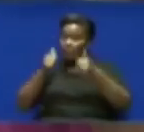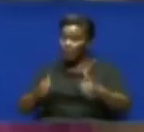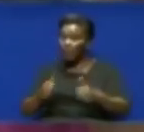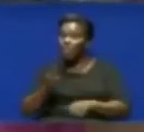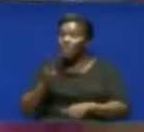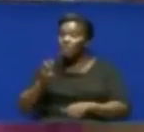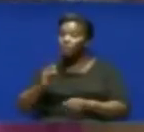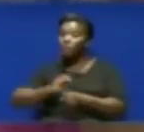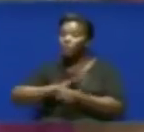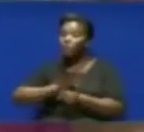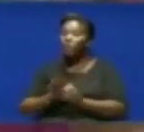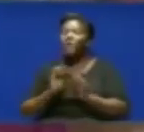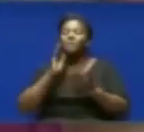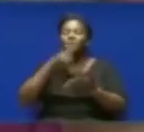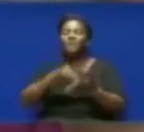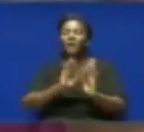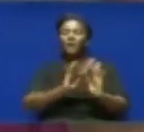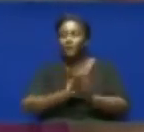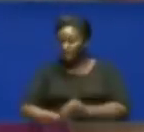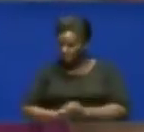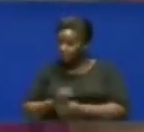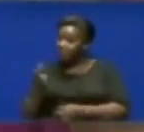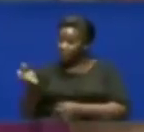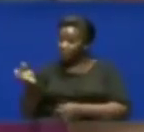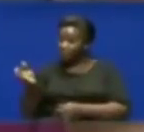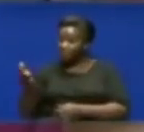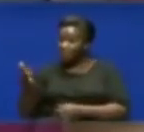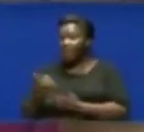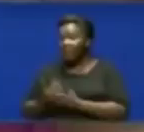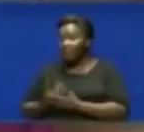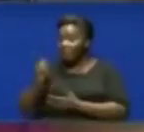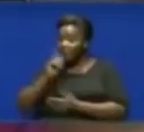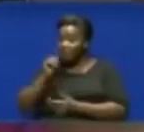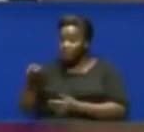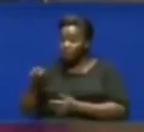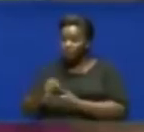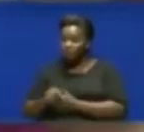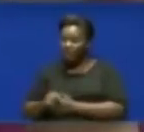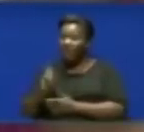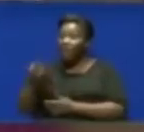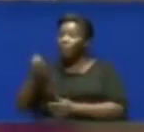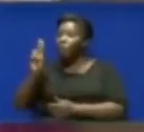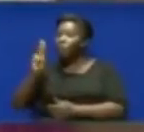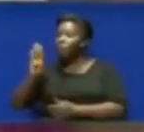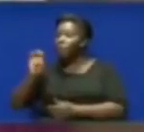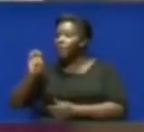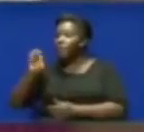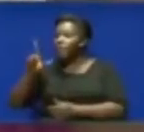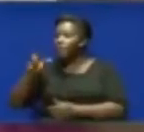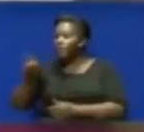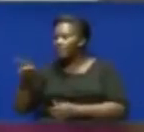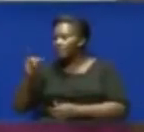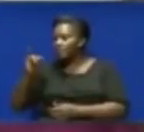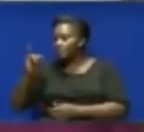Alipokuwa Ubelgiji, nyumba ambayo alifikia, mume wa mwenye nyumba aliugua ugonjwa wa corona. Kwa hiyo ndio maana